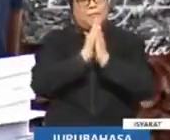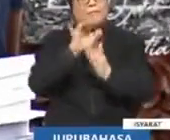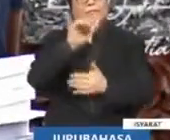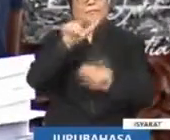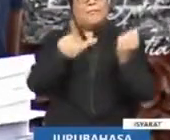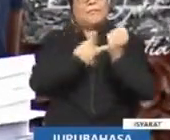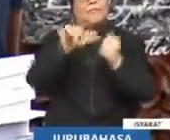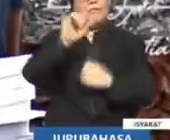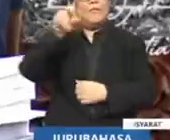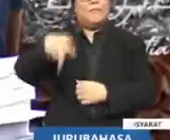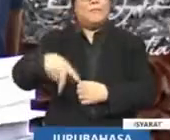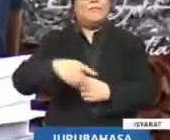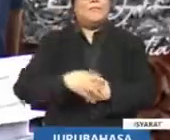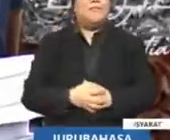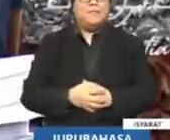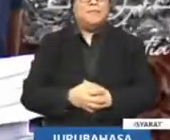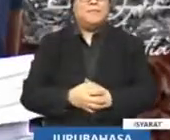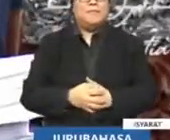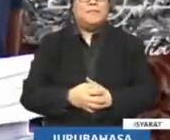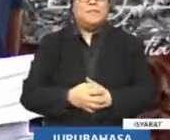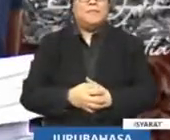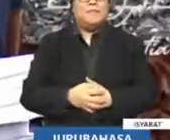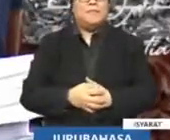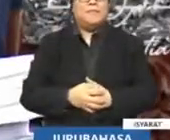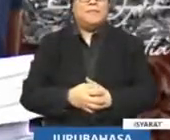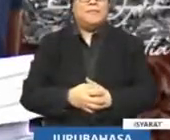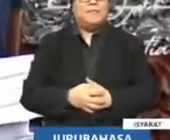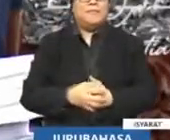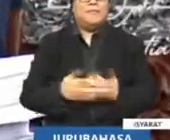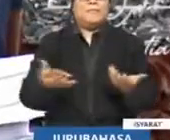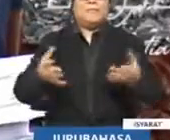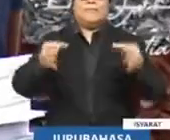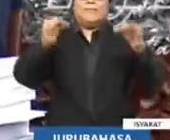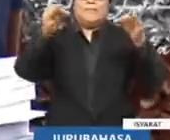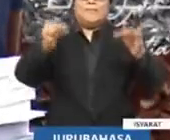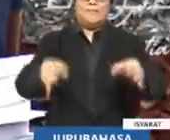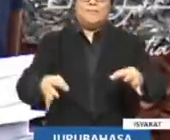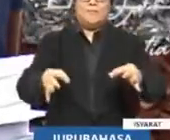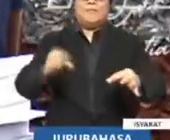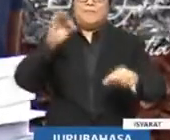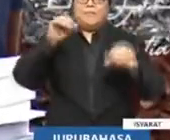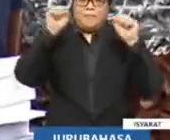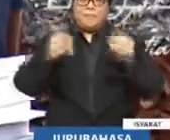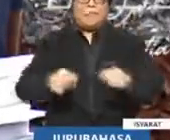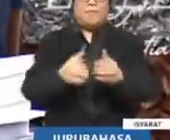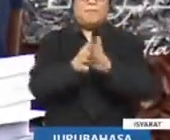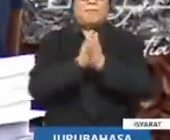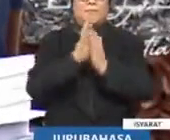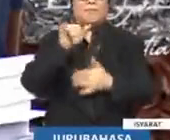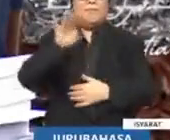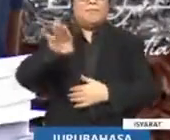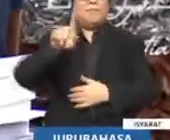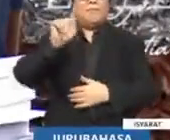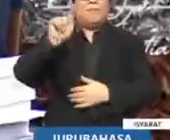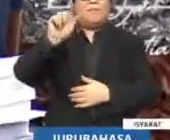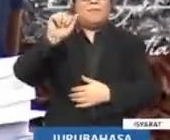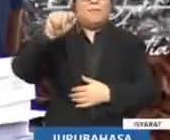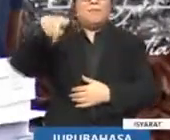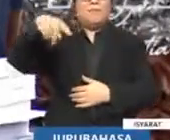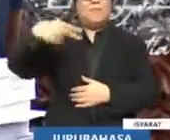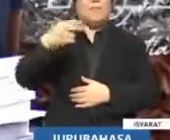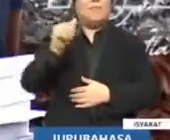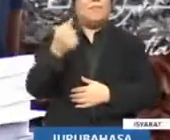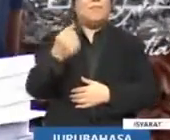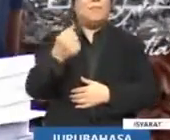kepada tim lain Spike untuk memutuskan Kalau boleh meminta yang berhormat papa